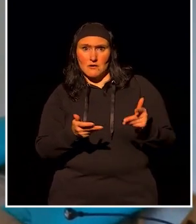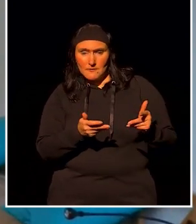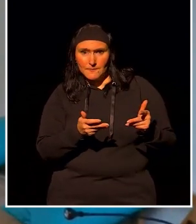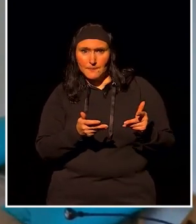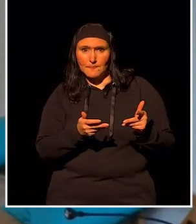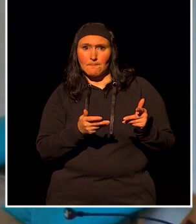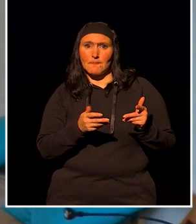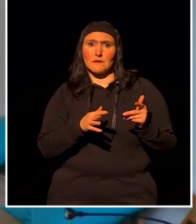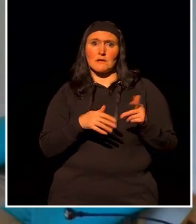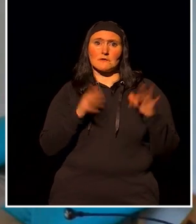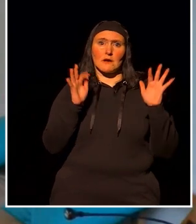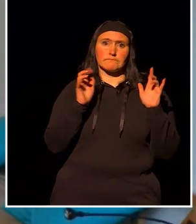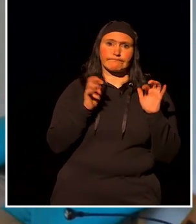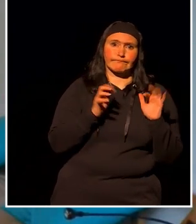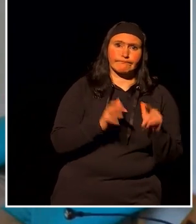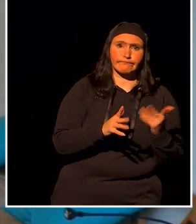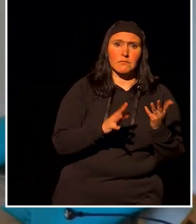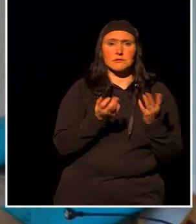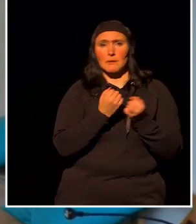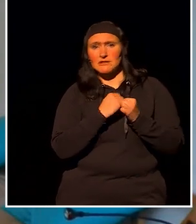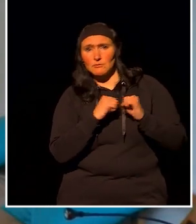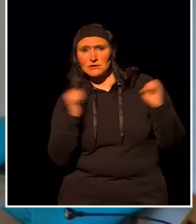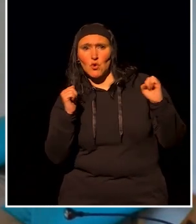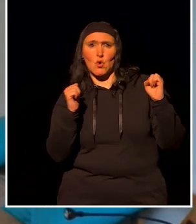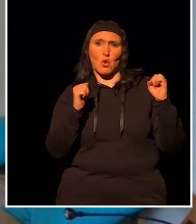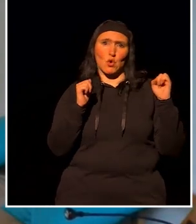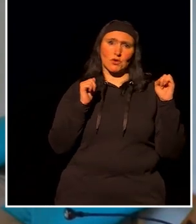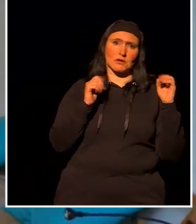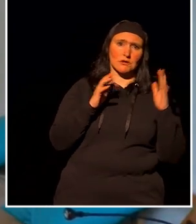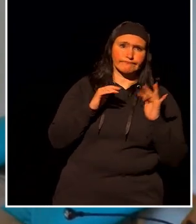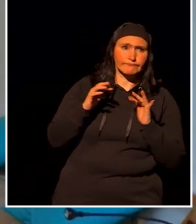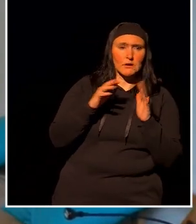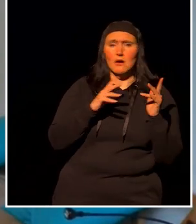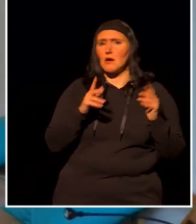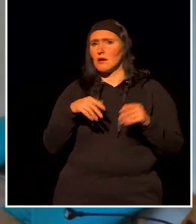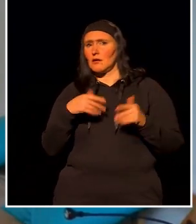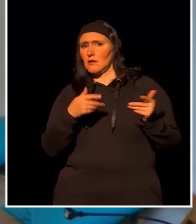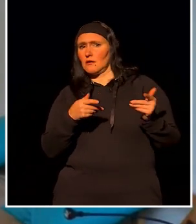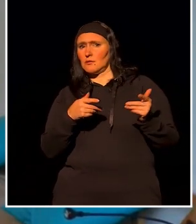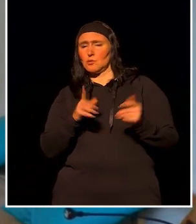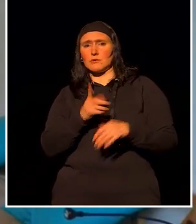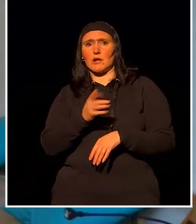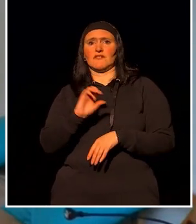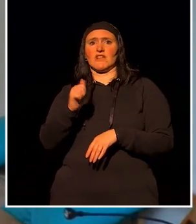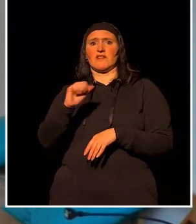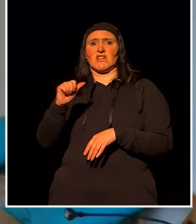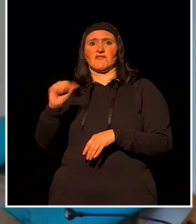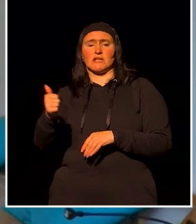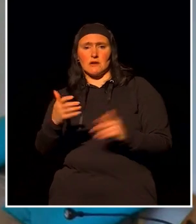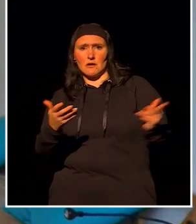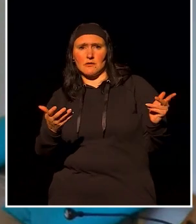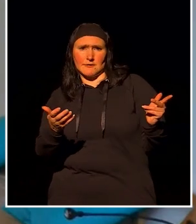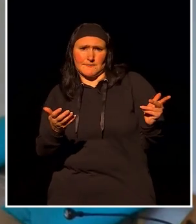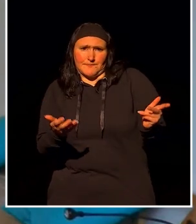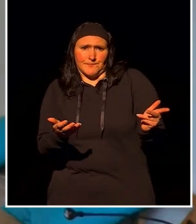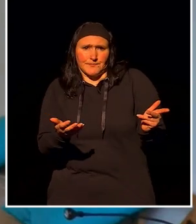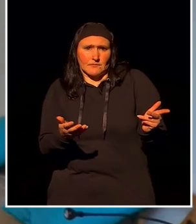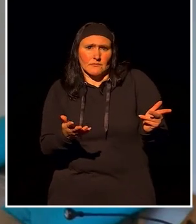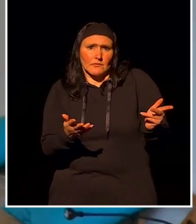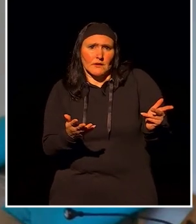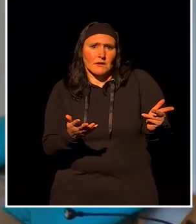Assimilation und der Emanzipation ausgesetzt war, und im Grunde schnell wieder ausgesetzt wird. Das ist ja auch eine Erfahrung, die wir im